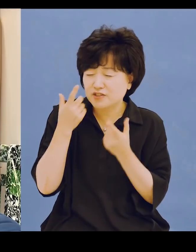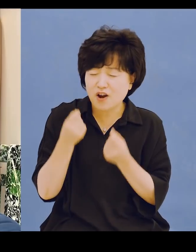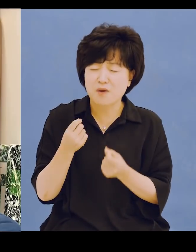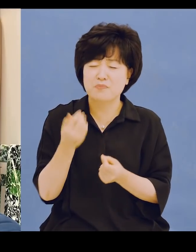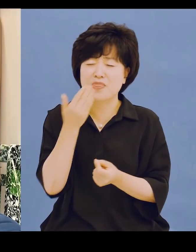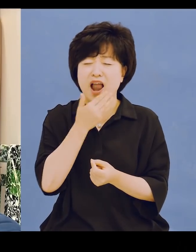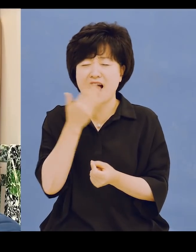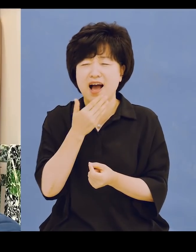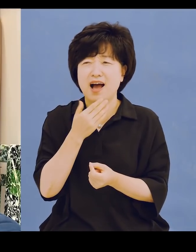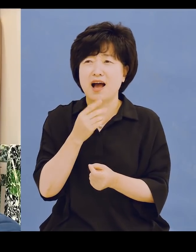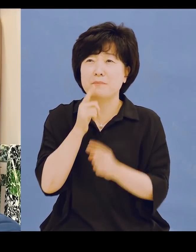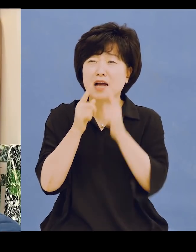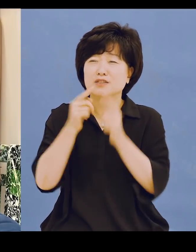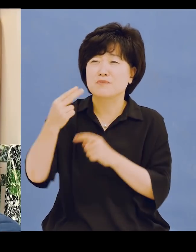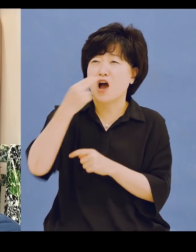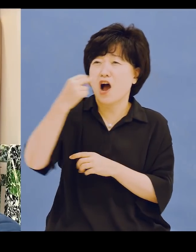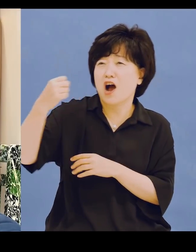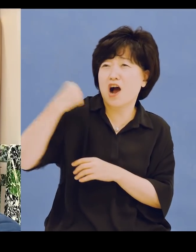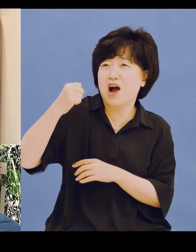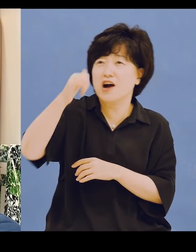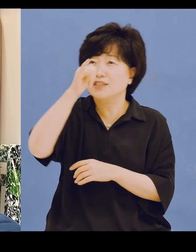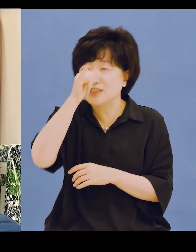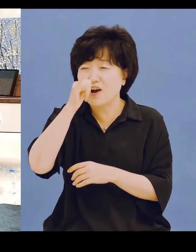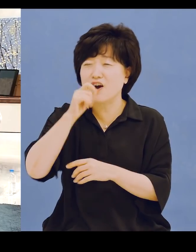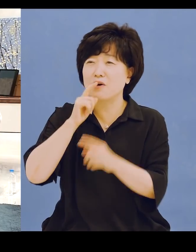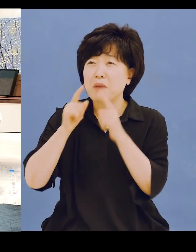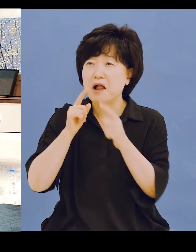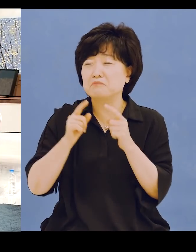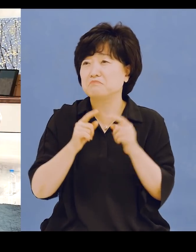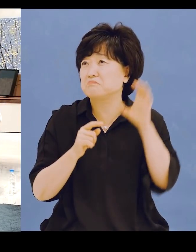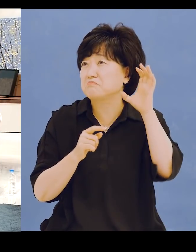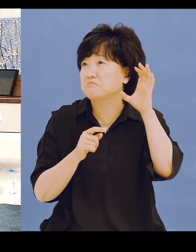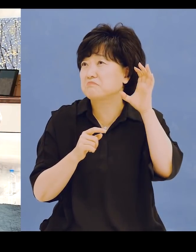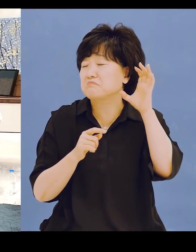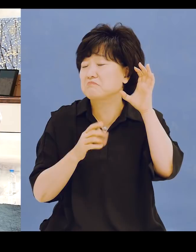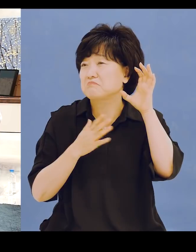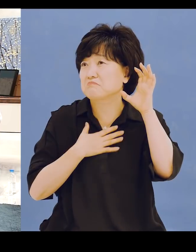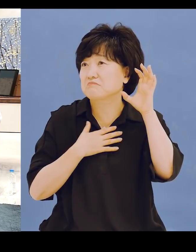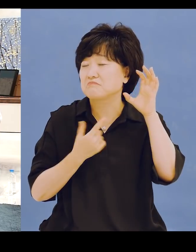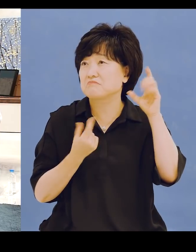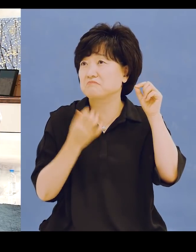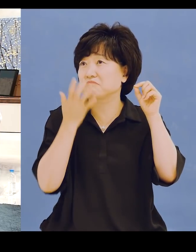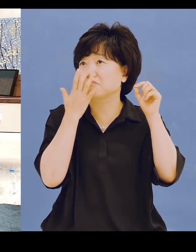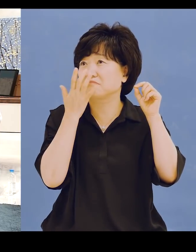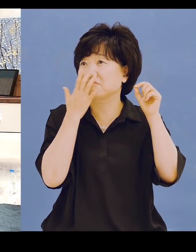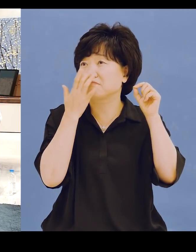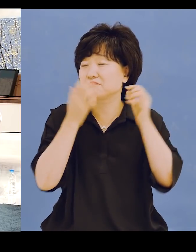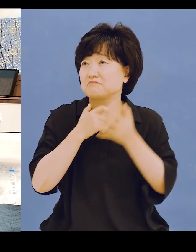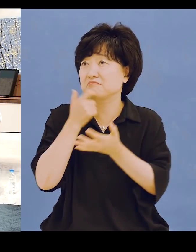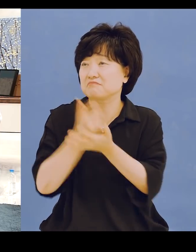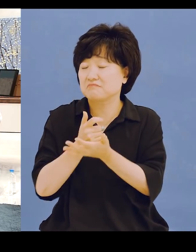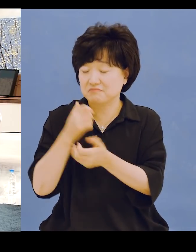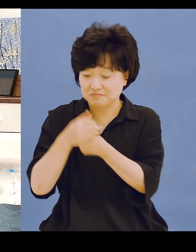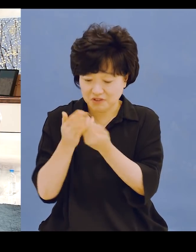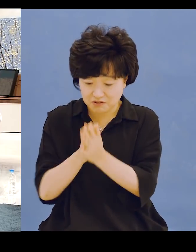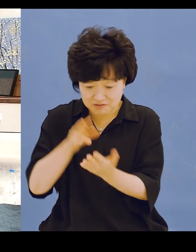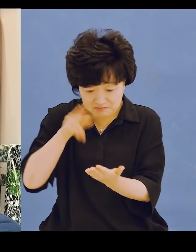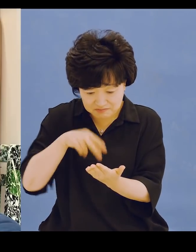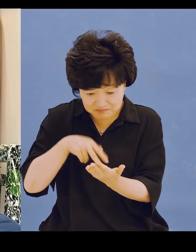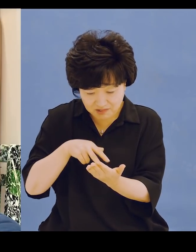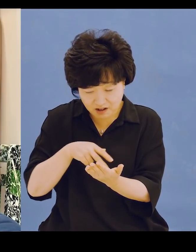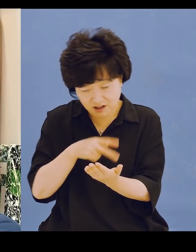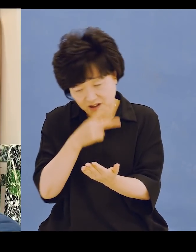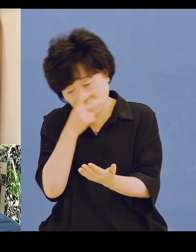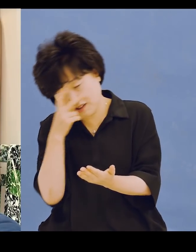말씀이 생명력이 있어. 뭐 예, 운동력이. 예. 나는 아무리 읽어도 그런 감동이 아무도 없고 네네네네. 항상 읽다가 자는 거야.